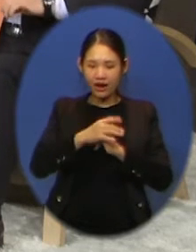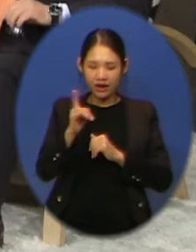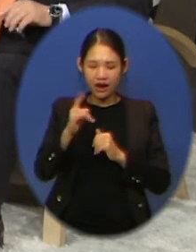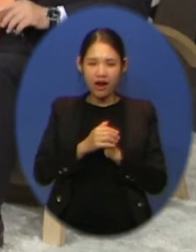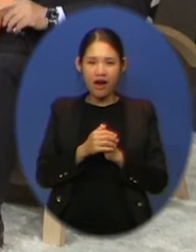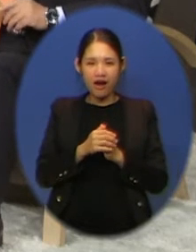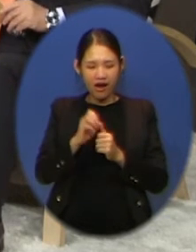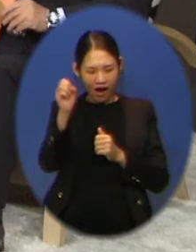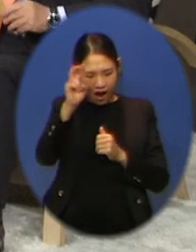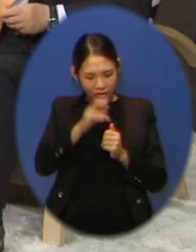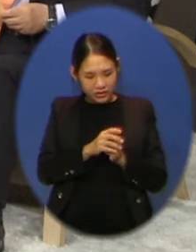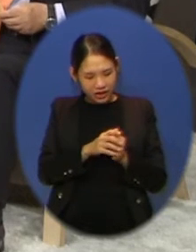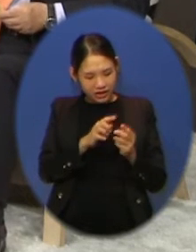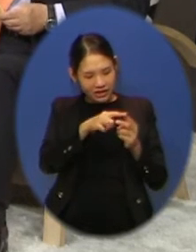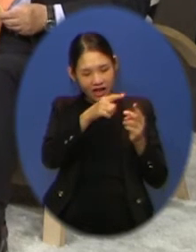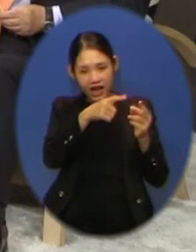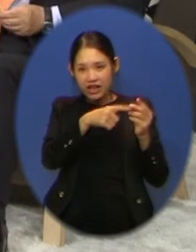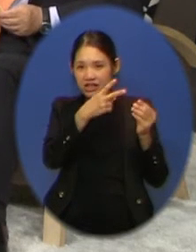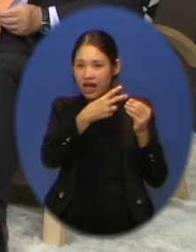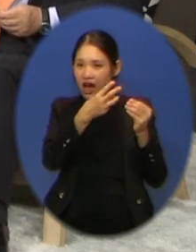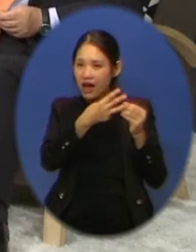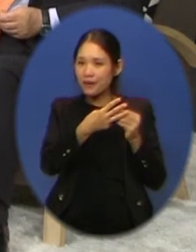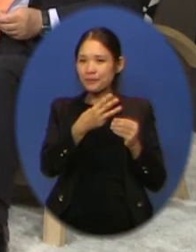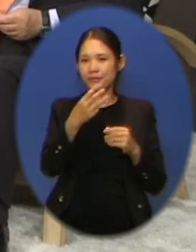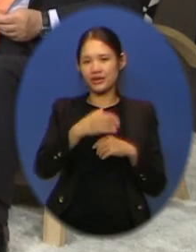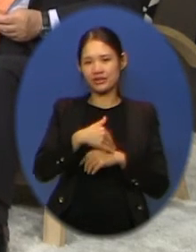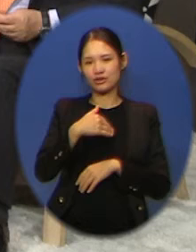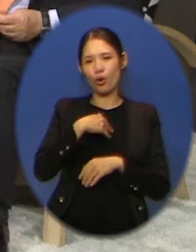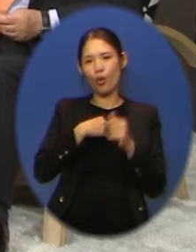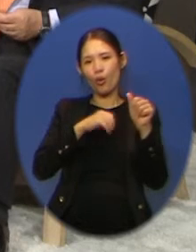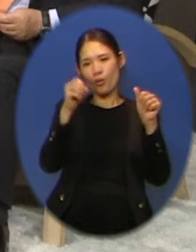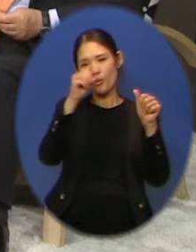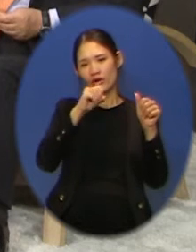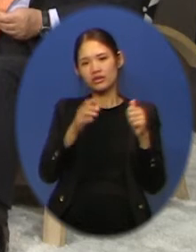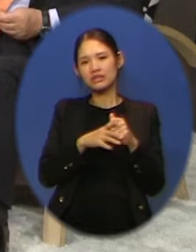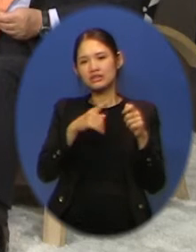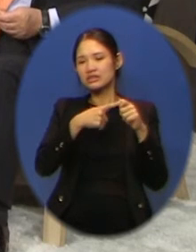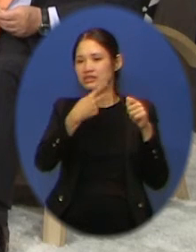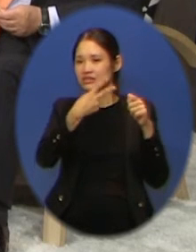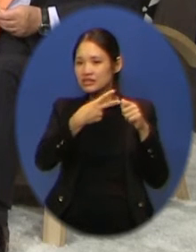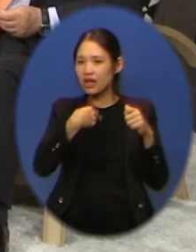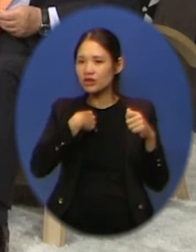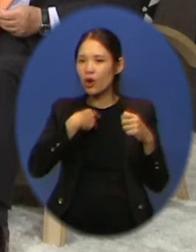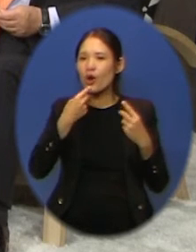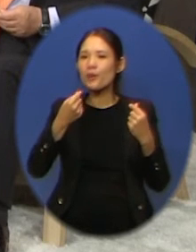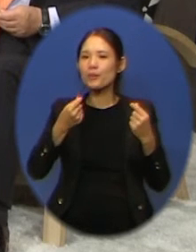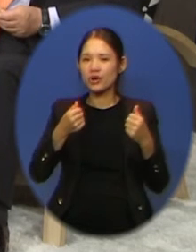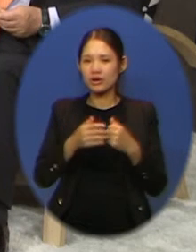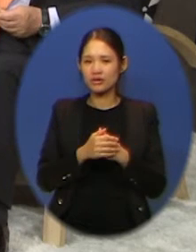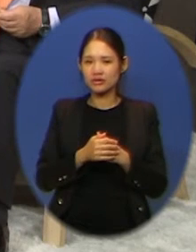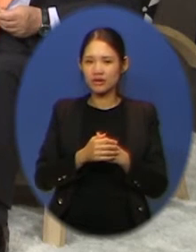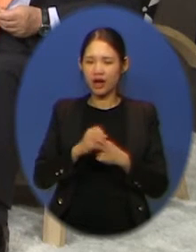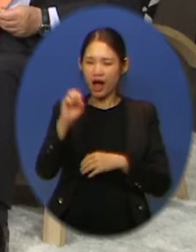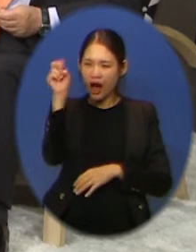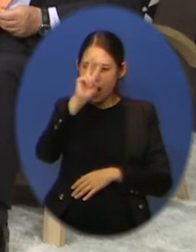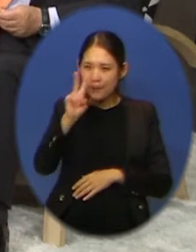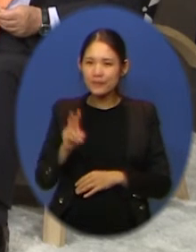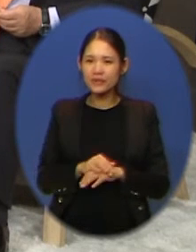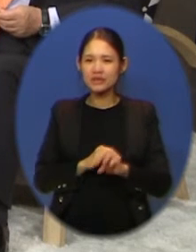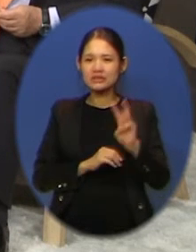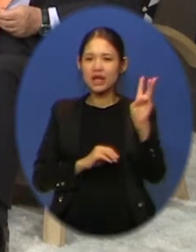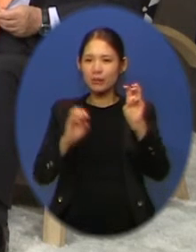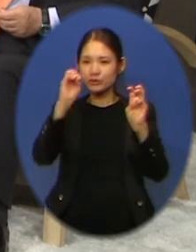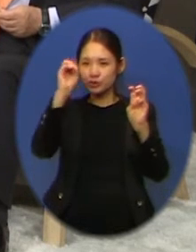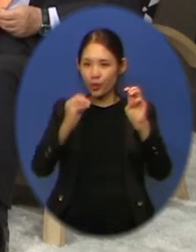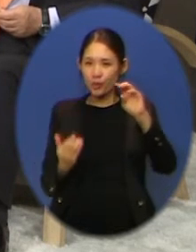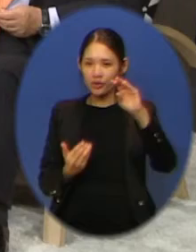그때 제 1등, 2등, 3등 2등하고 비슷하게 남았어. 30%인가 얼마. 하루아침에 그